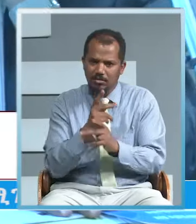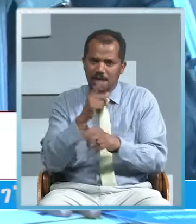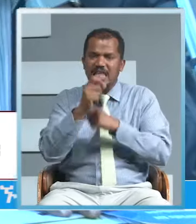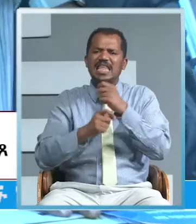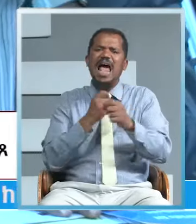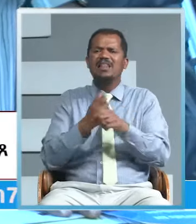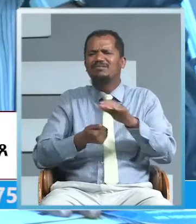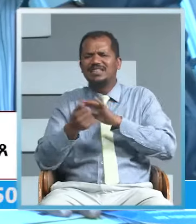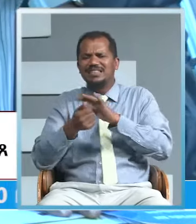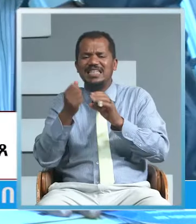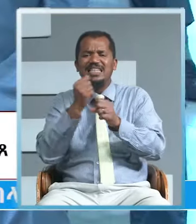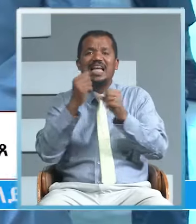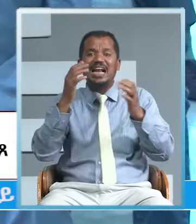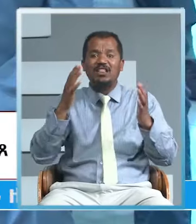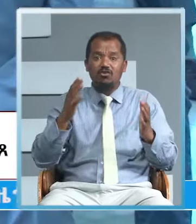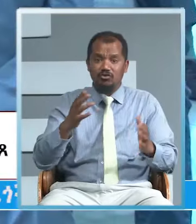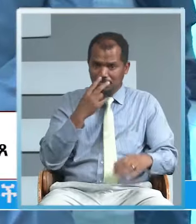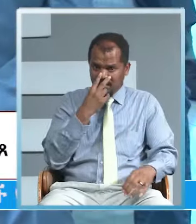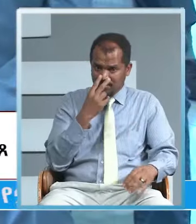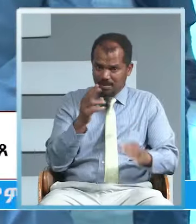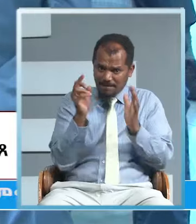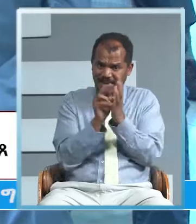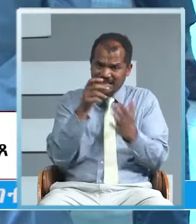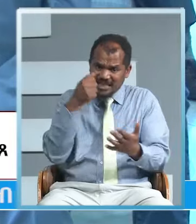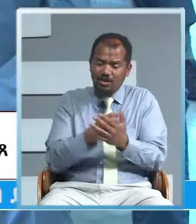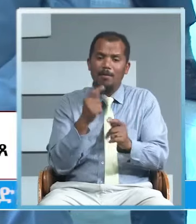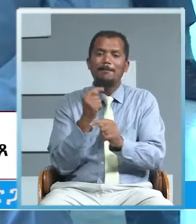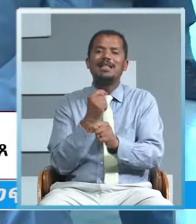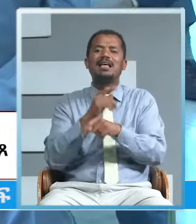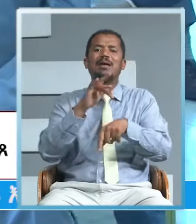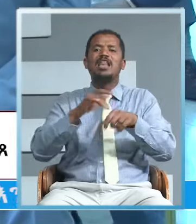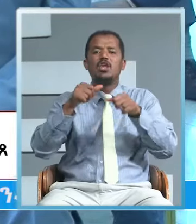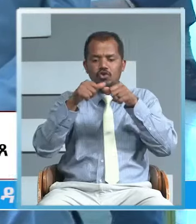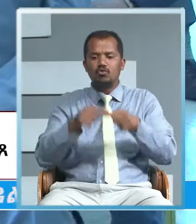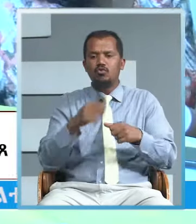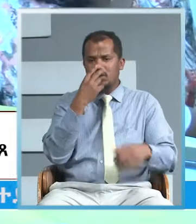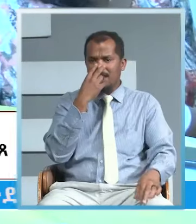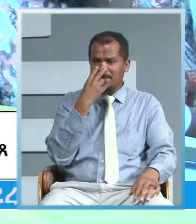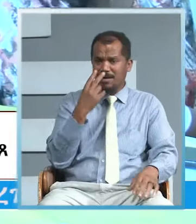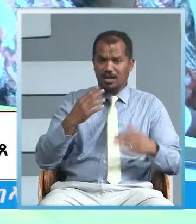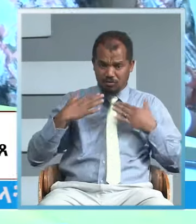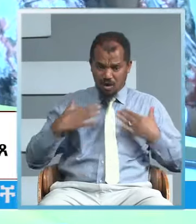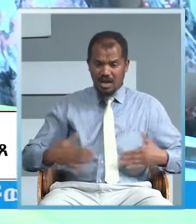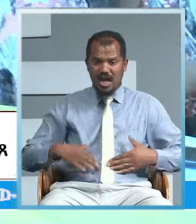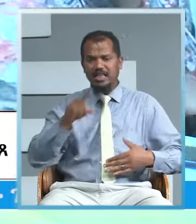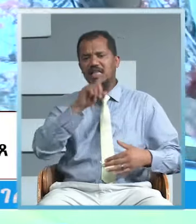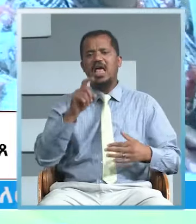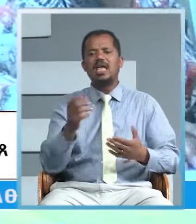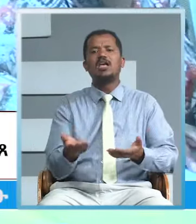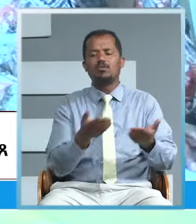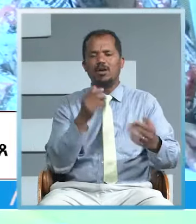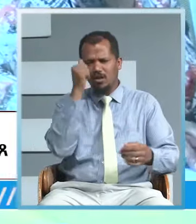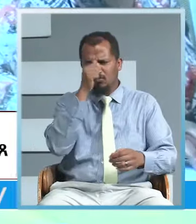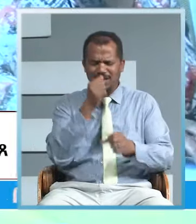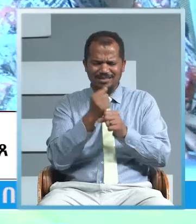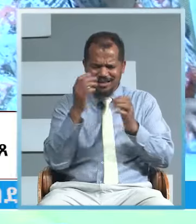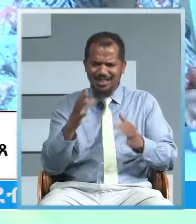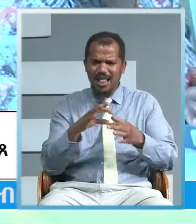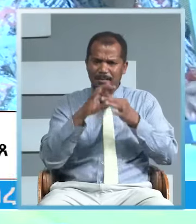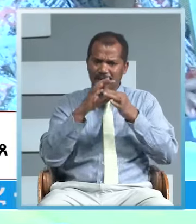የዓለም ፍልሰተኞች ሰራተኞችን በተመለከተ በህግ ጸድቀው በተግባር ላይ እንዲውሉ ለሚመለከተው አካል ጥያቄ ቀርቧል። የኢትዮጵያ